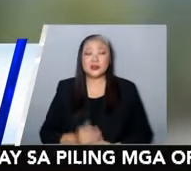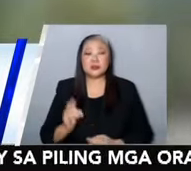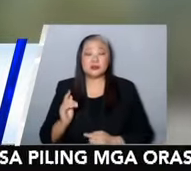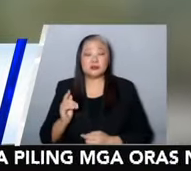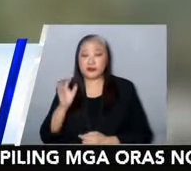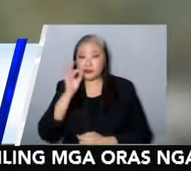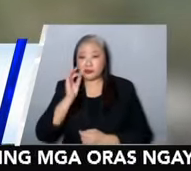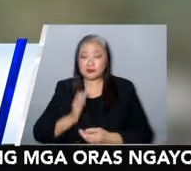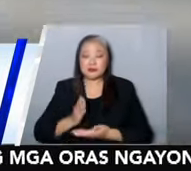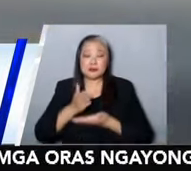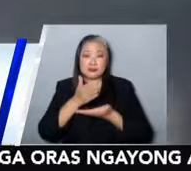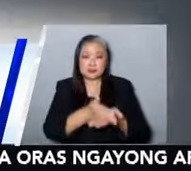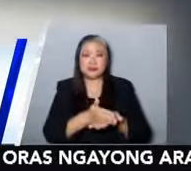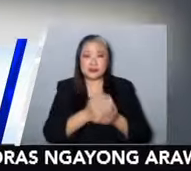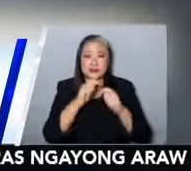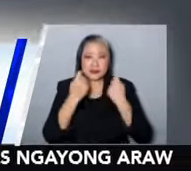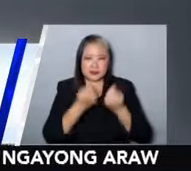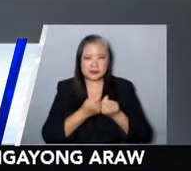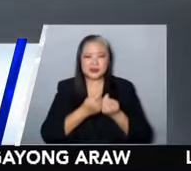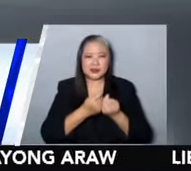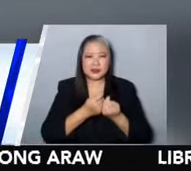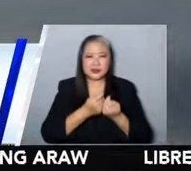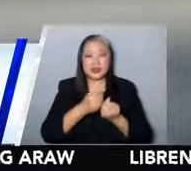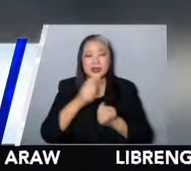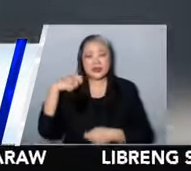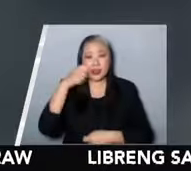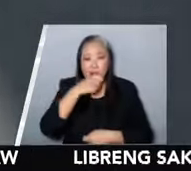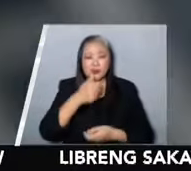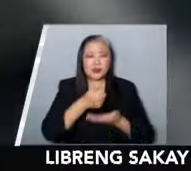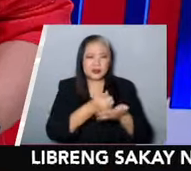mga Pilipinong na apektuhan ng lindol.